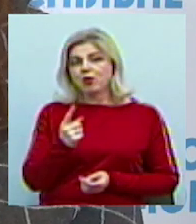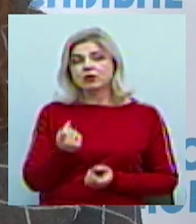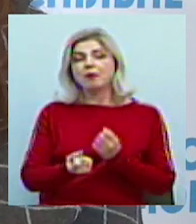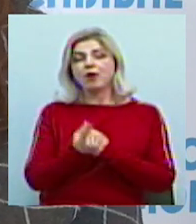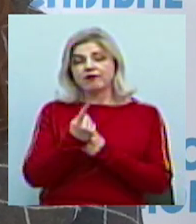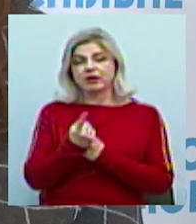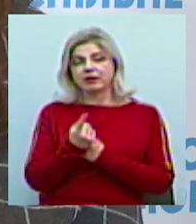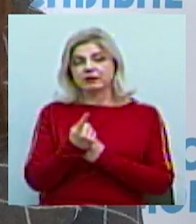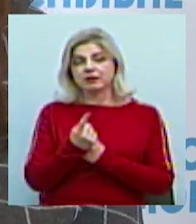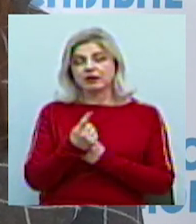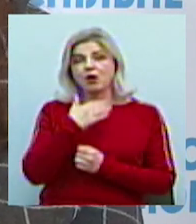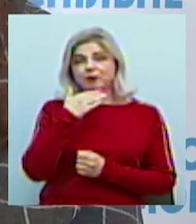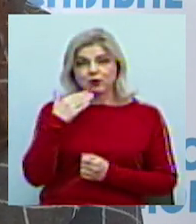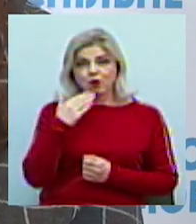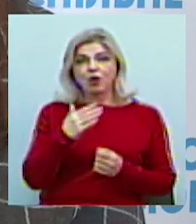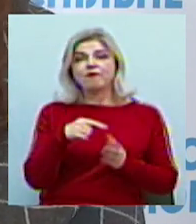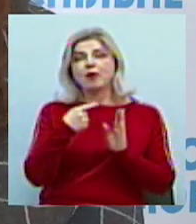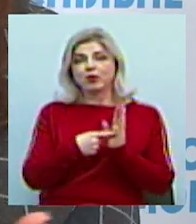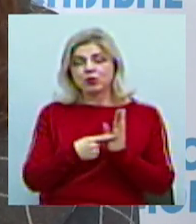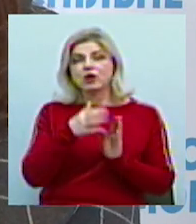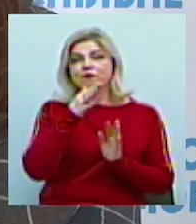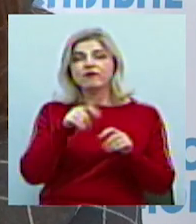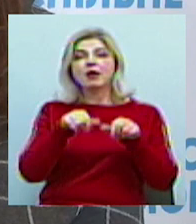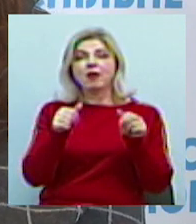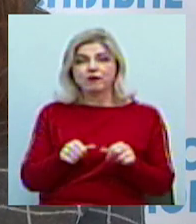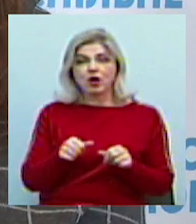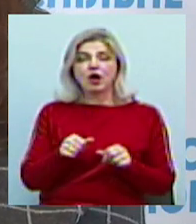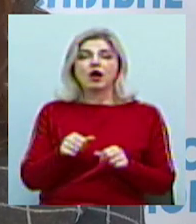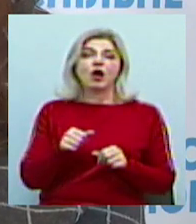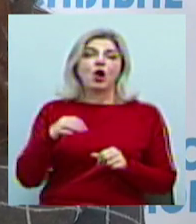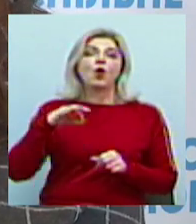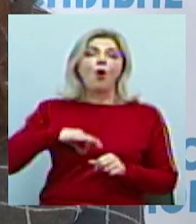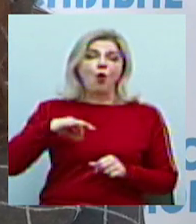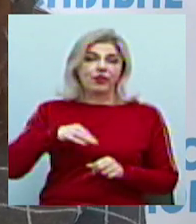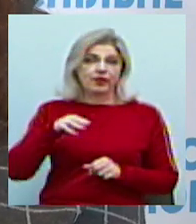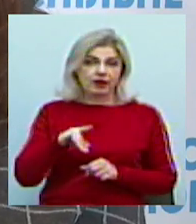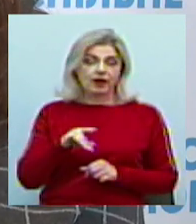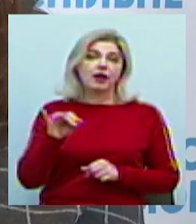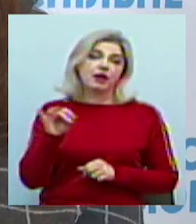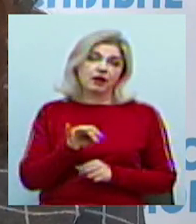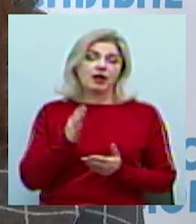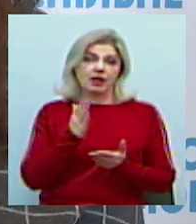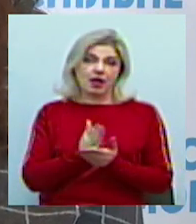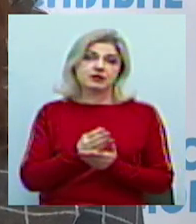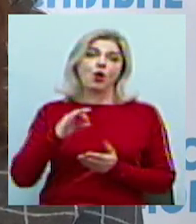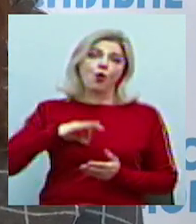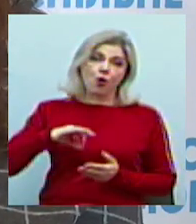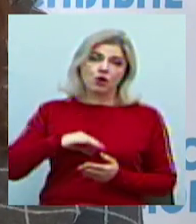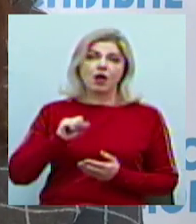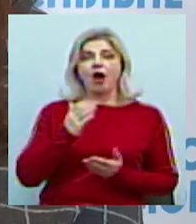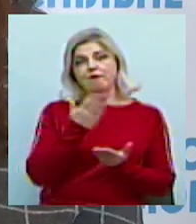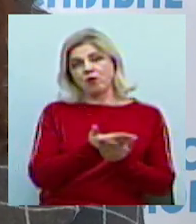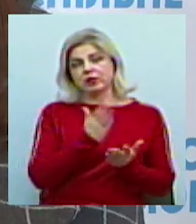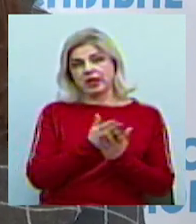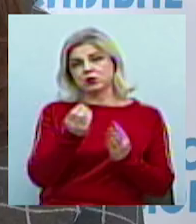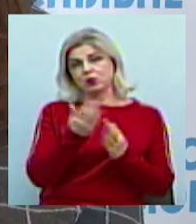виникають, знову ж таки, певні моменти при оформленні пільги. Так, якщо людина буде мати конкретно кошти, вона буде розуміти, що ось моя пільга, ось я фактично її